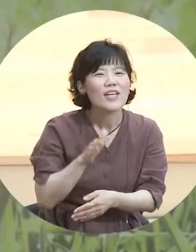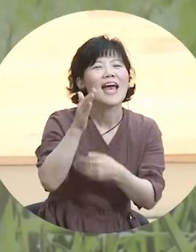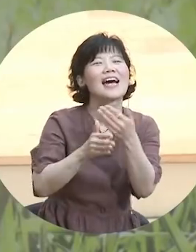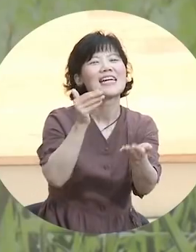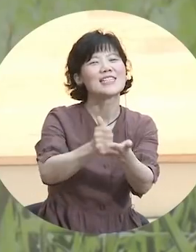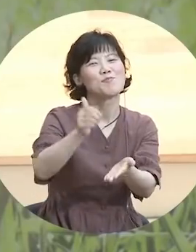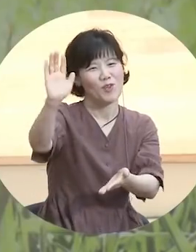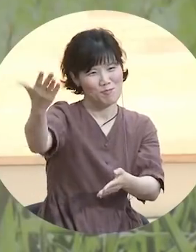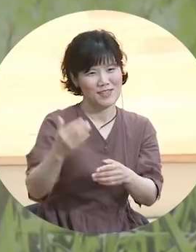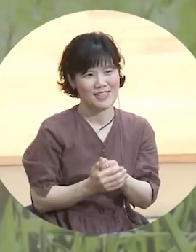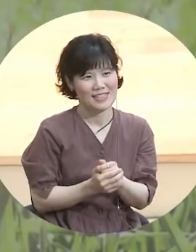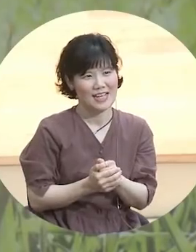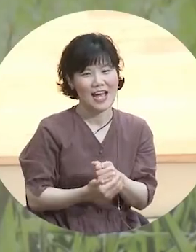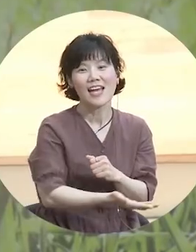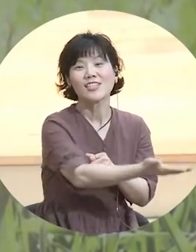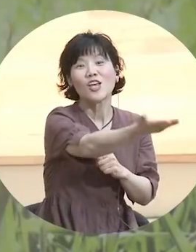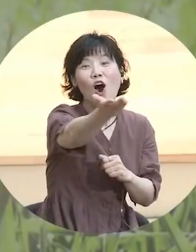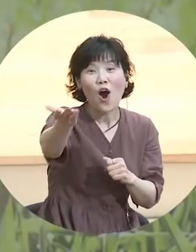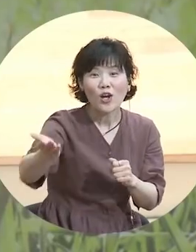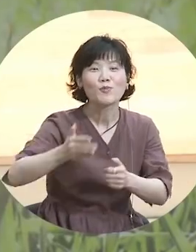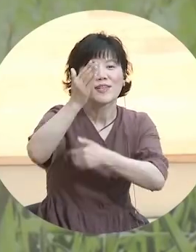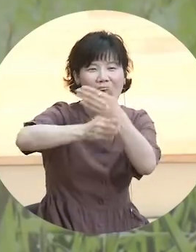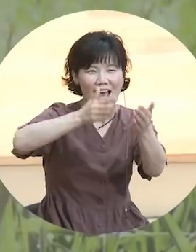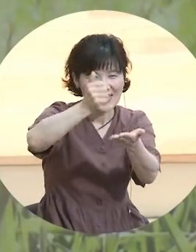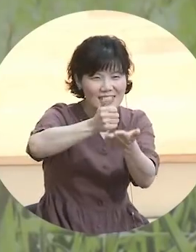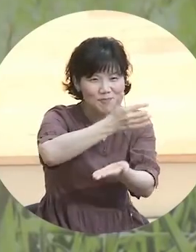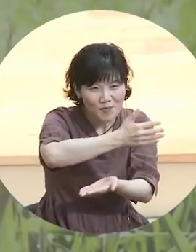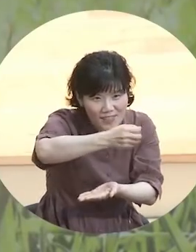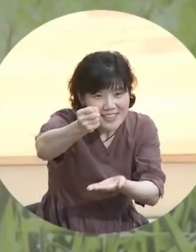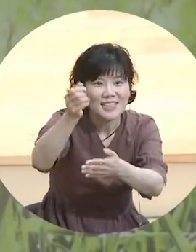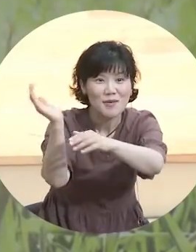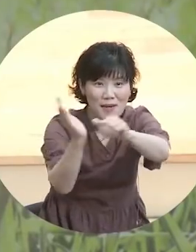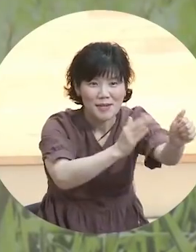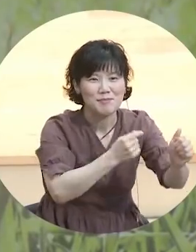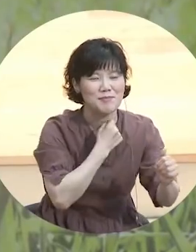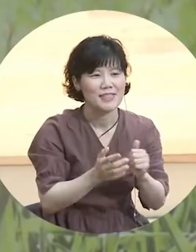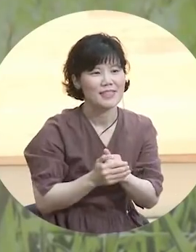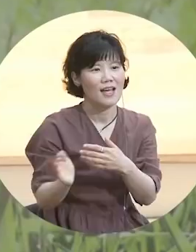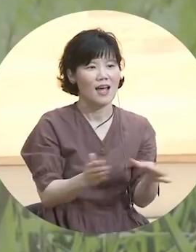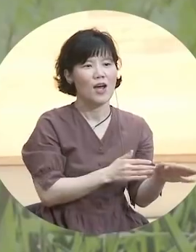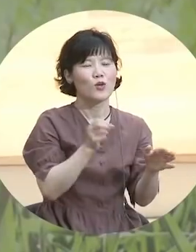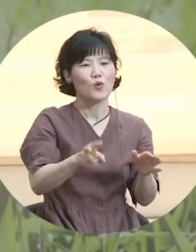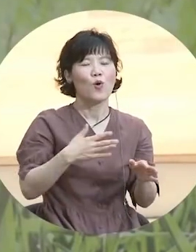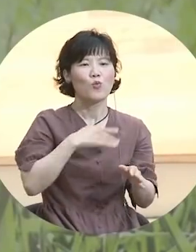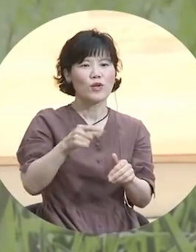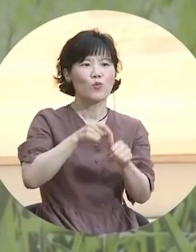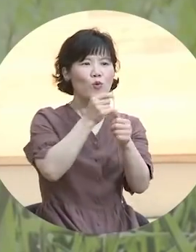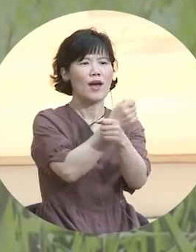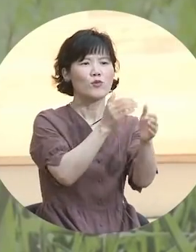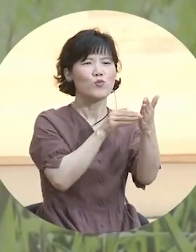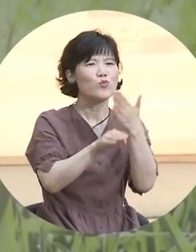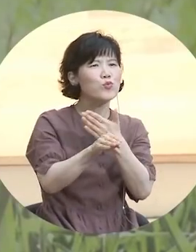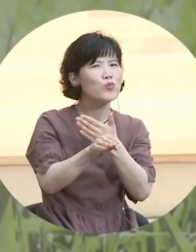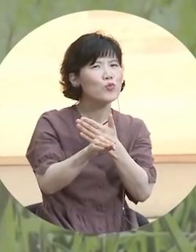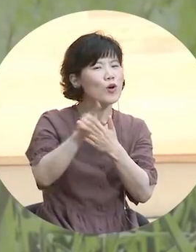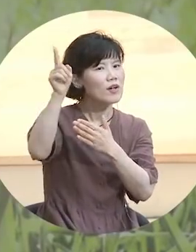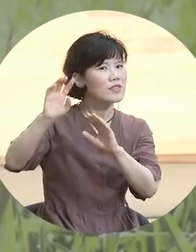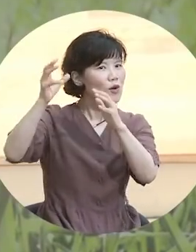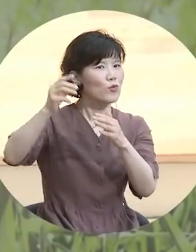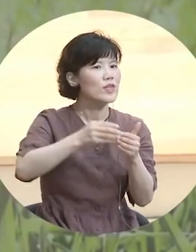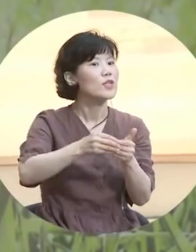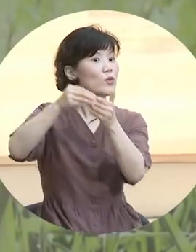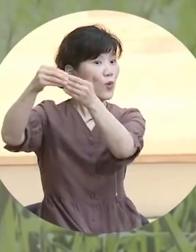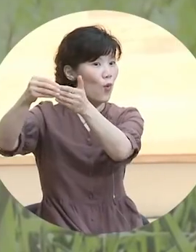믿습니다. 여러분의 하나님이 될 수 있기를 주의 이름으로 축복합니다. 또 하나, 그러면 하나님이 우리를 구속해가지고 구원해가지고